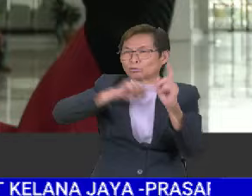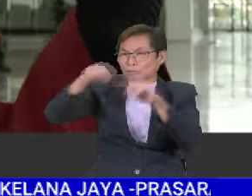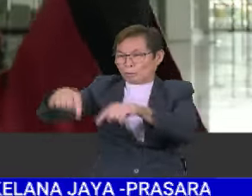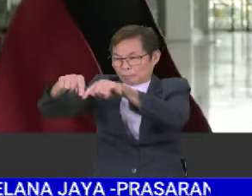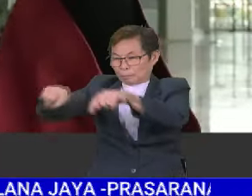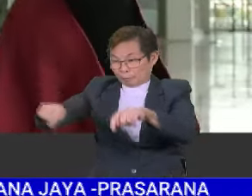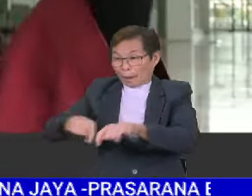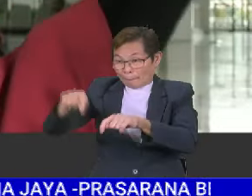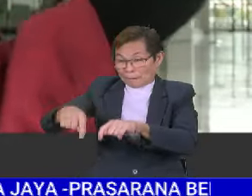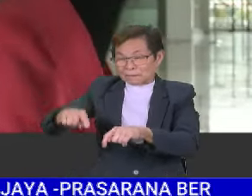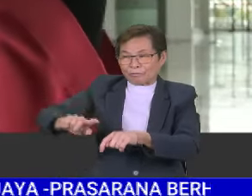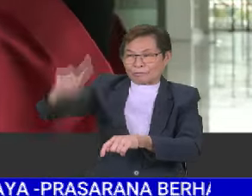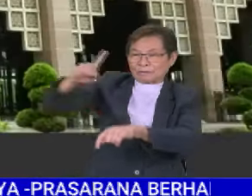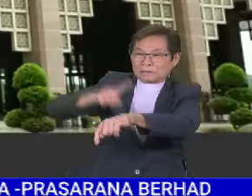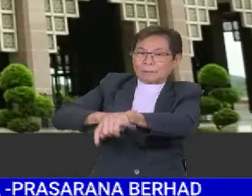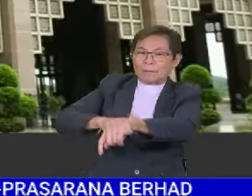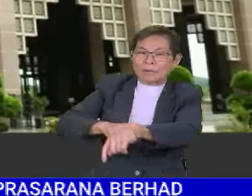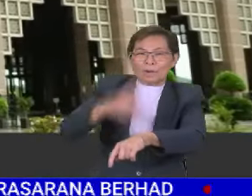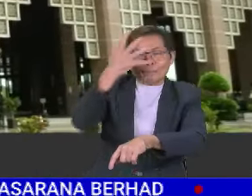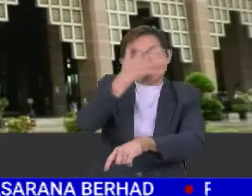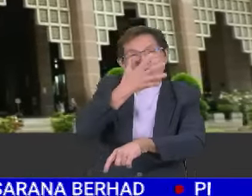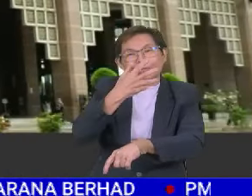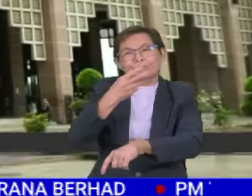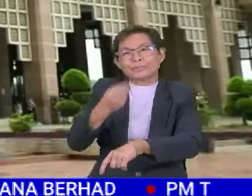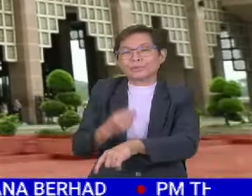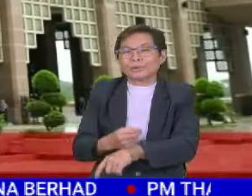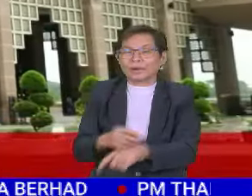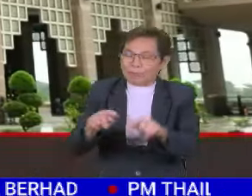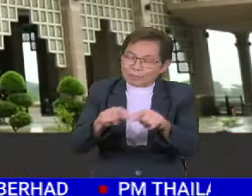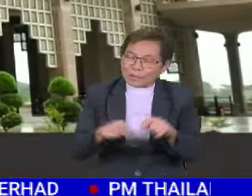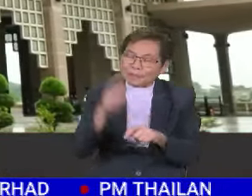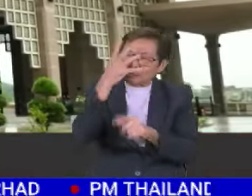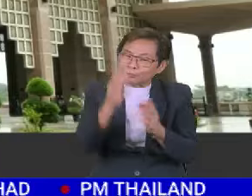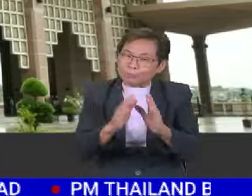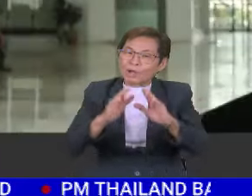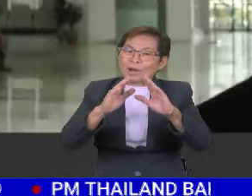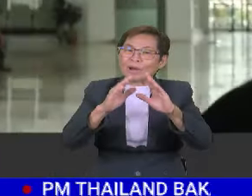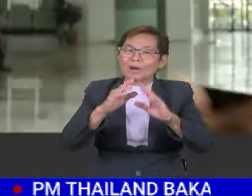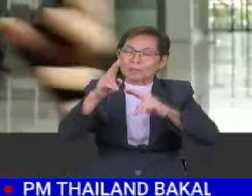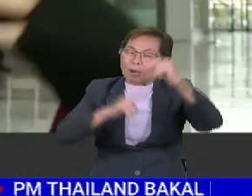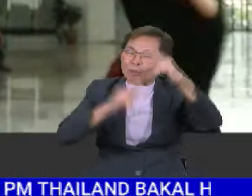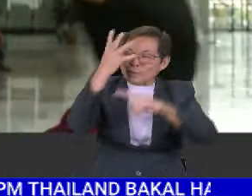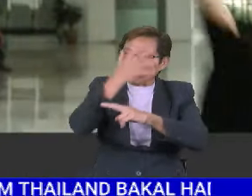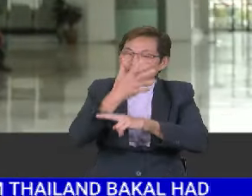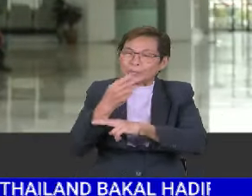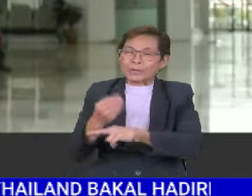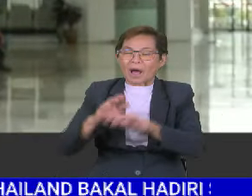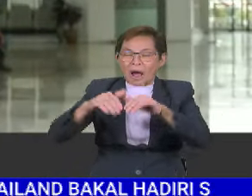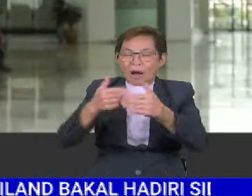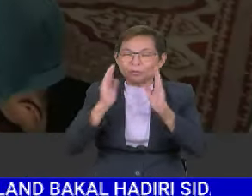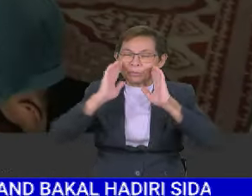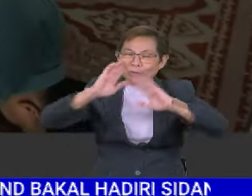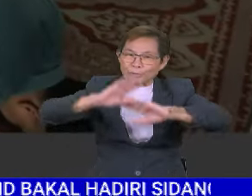not only the beautiful the place, but also the ritual, how they